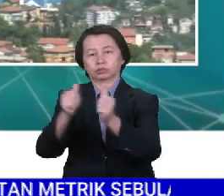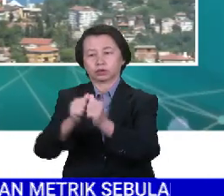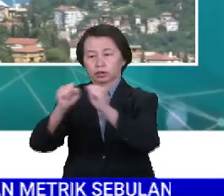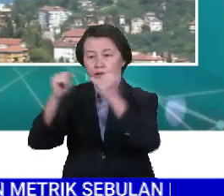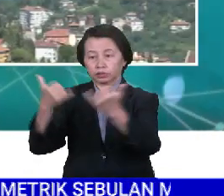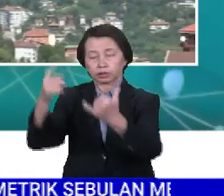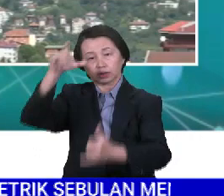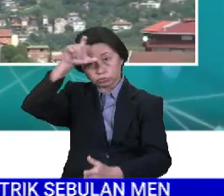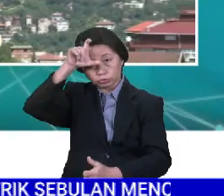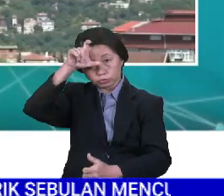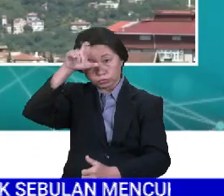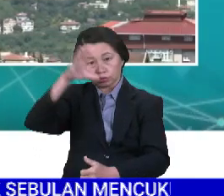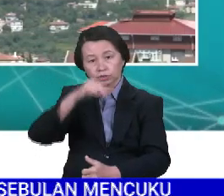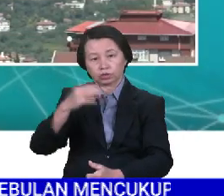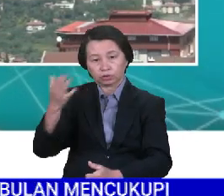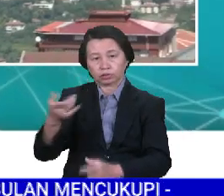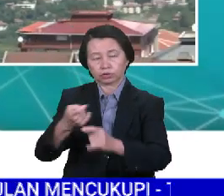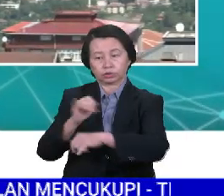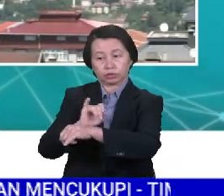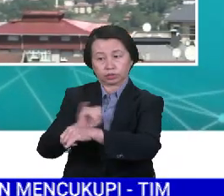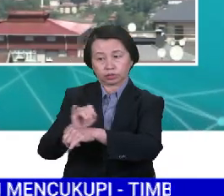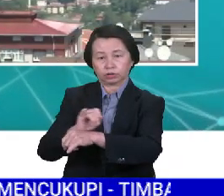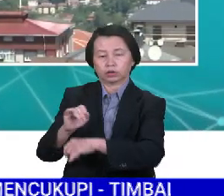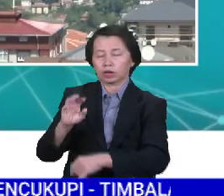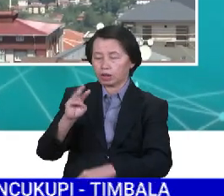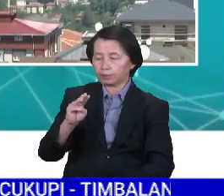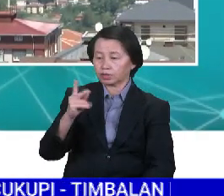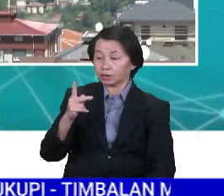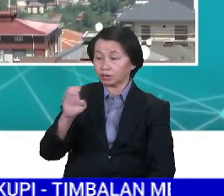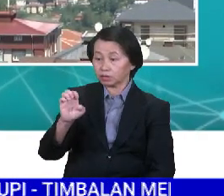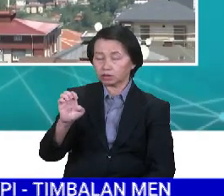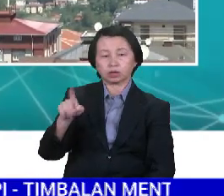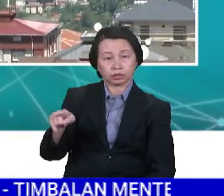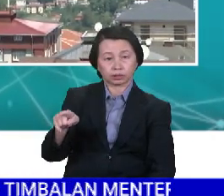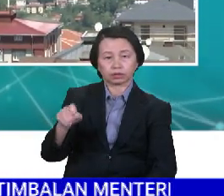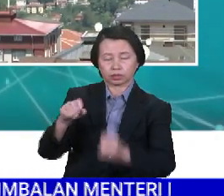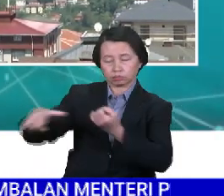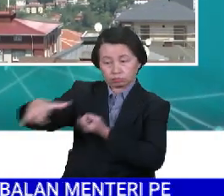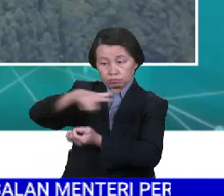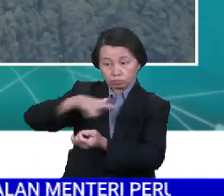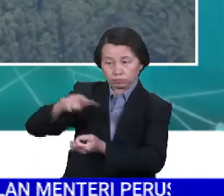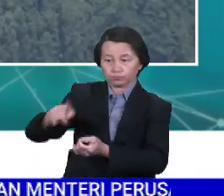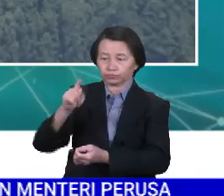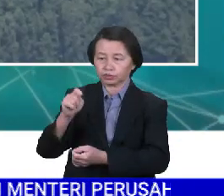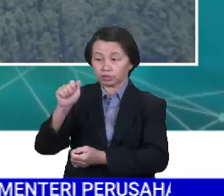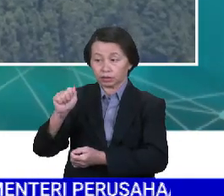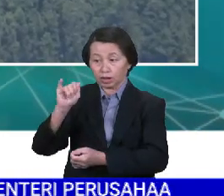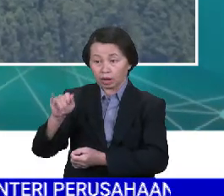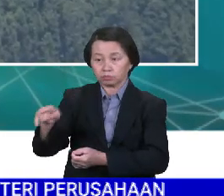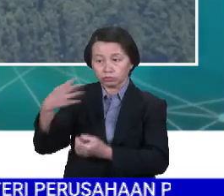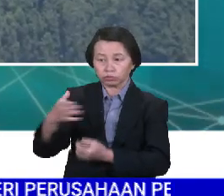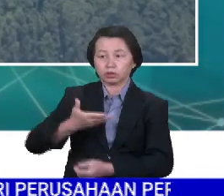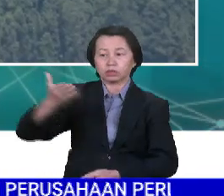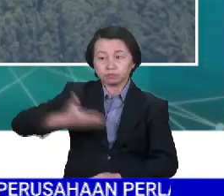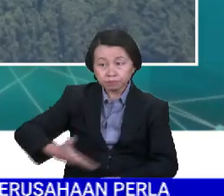syarikat Turki. Makina Kimia Industrisi Kurumu MKI dan Turkish Aerospace Industry TAI telah